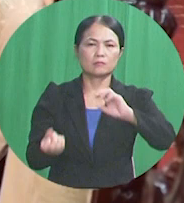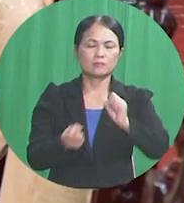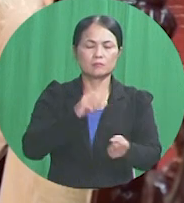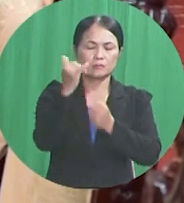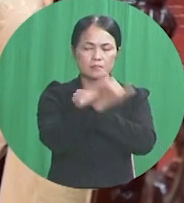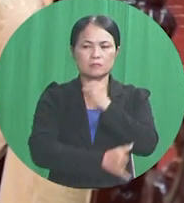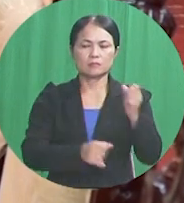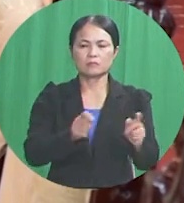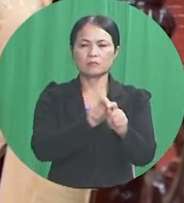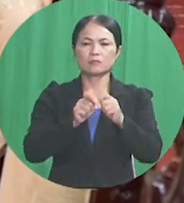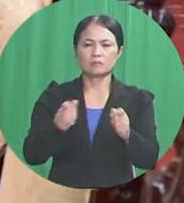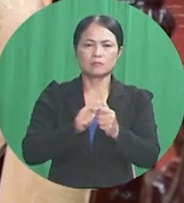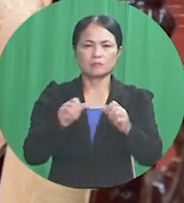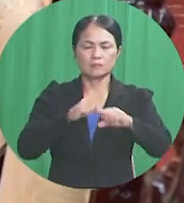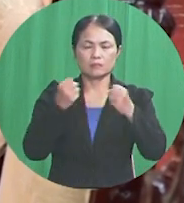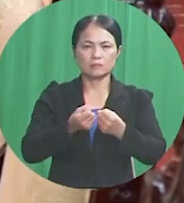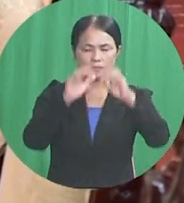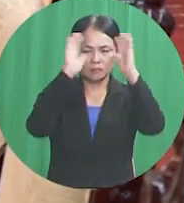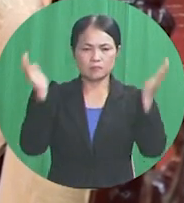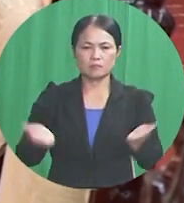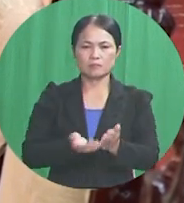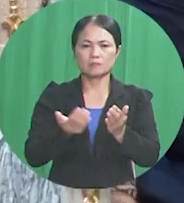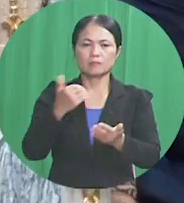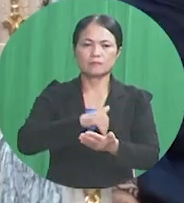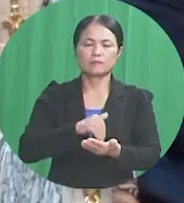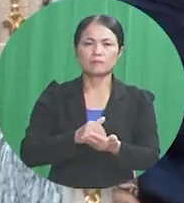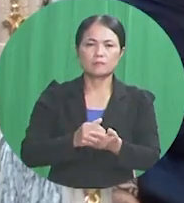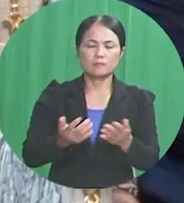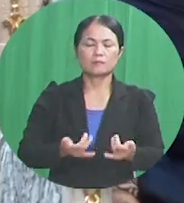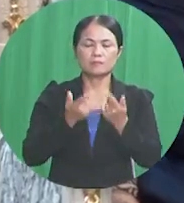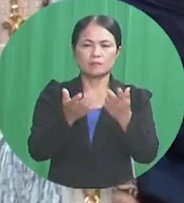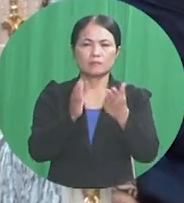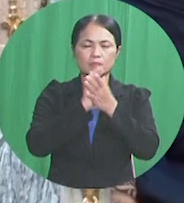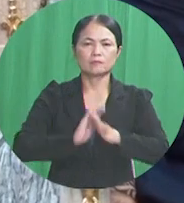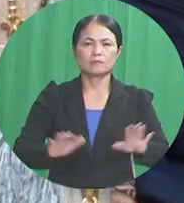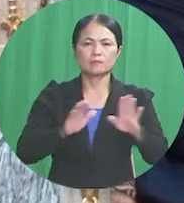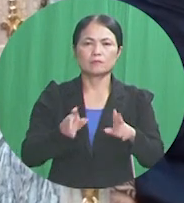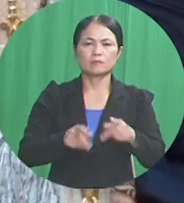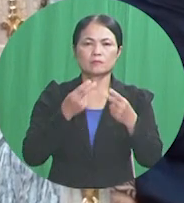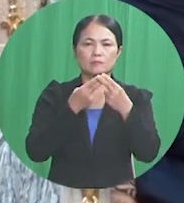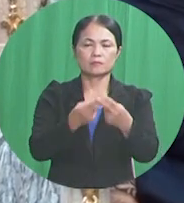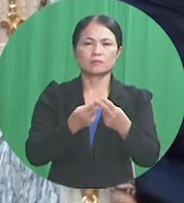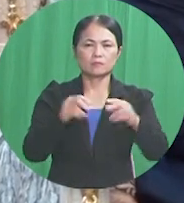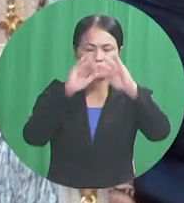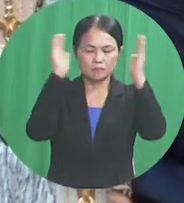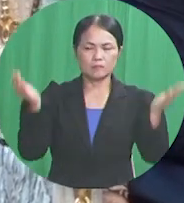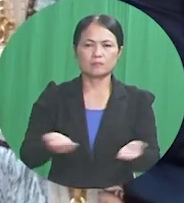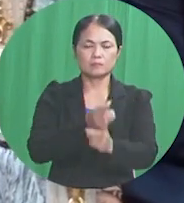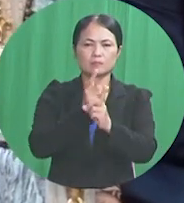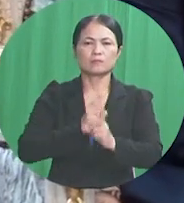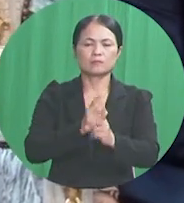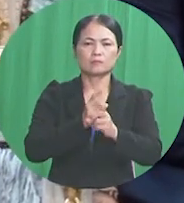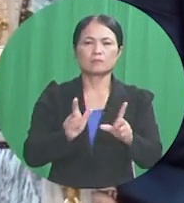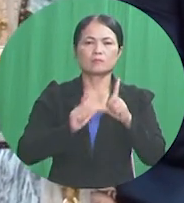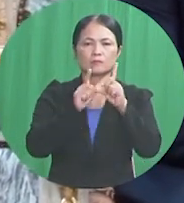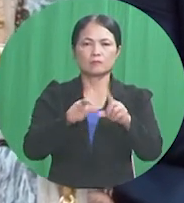ทศได้บานรวมจำนายจมวยองกาสหประชาชาติเบงขนมบปะไฮสันติพิบหนึ่งมนุษย์ถวักขนมปีพบโลกตามระยะกาบร